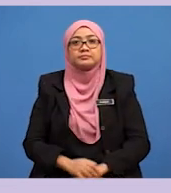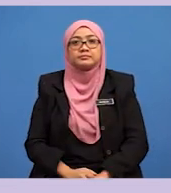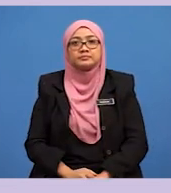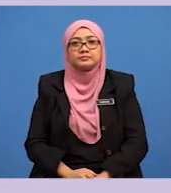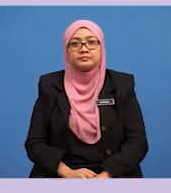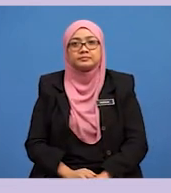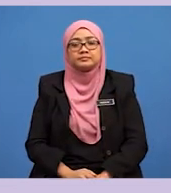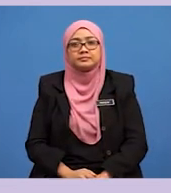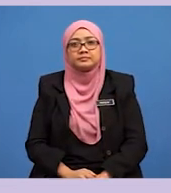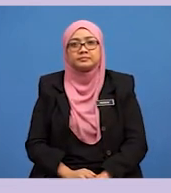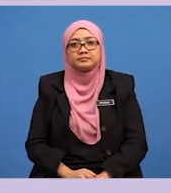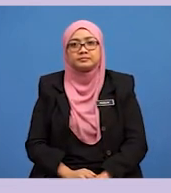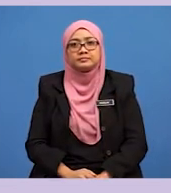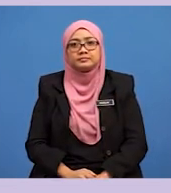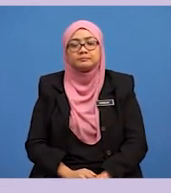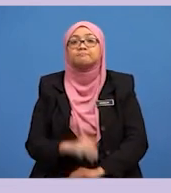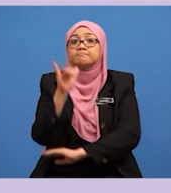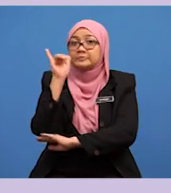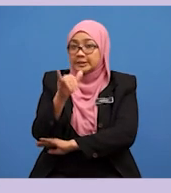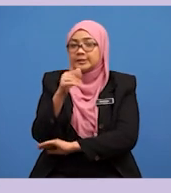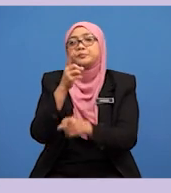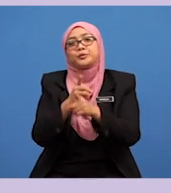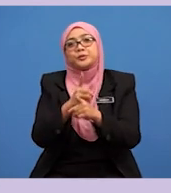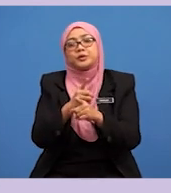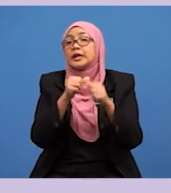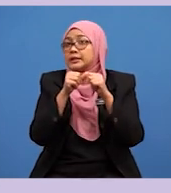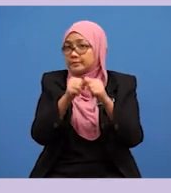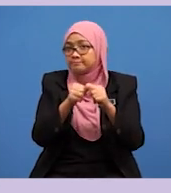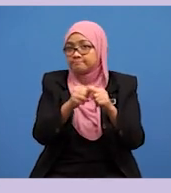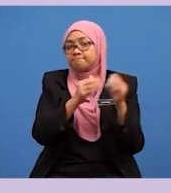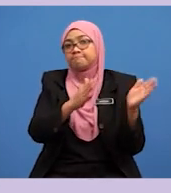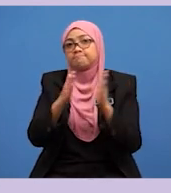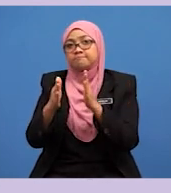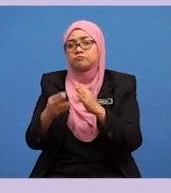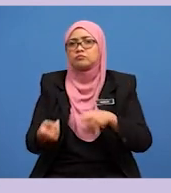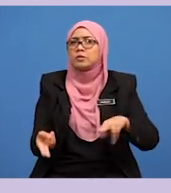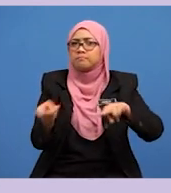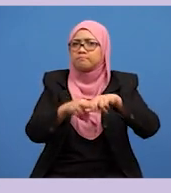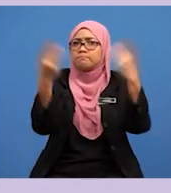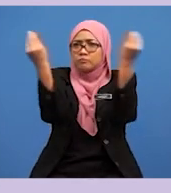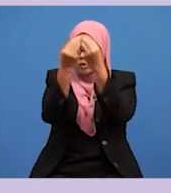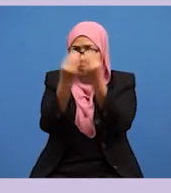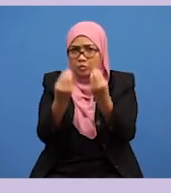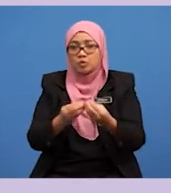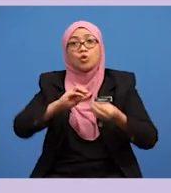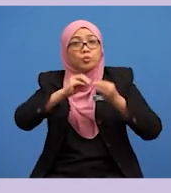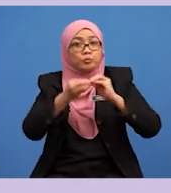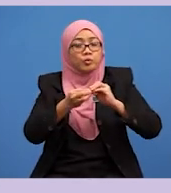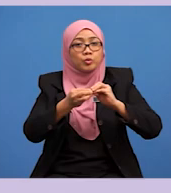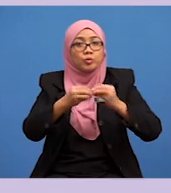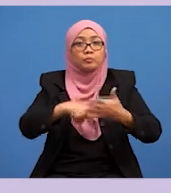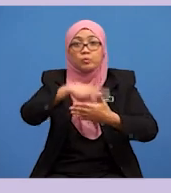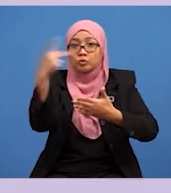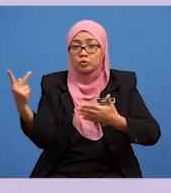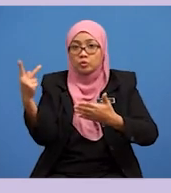Ya, betul. Ia disusun mengikut pertambahan nombor proton dari kiri ke kanan jadual berkala